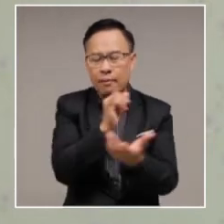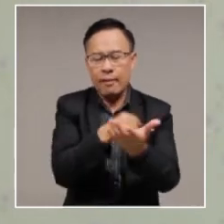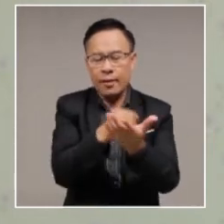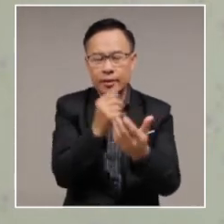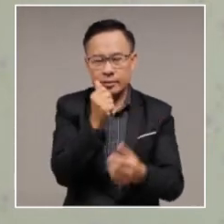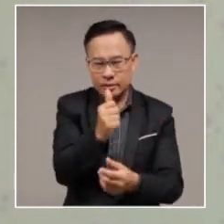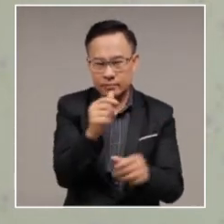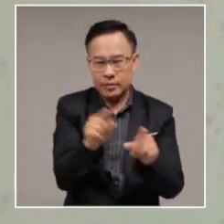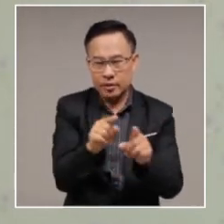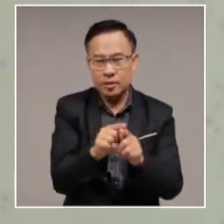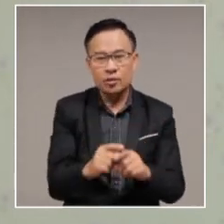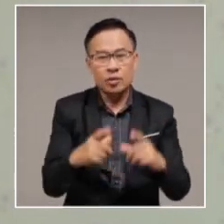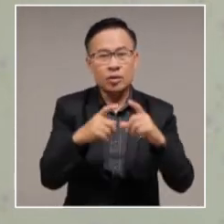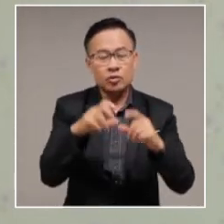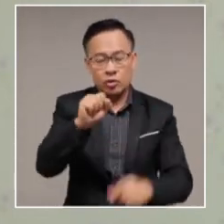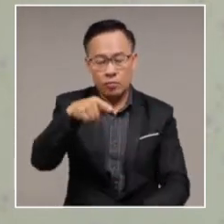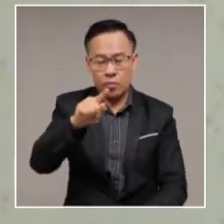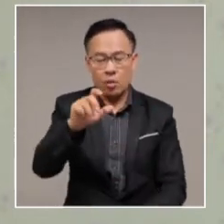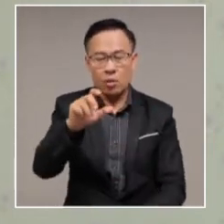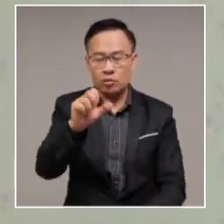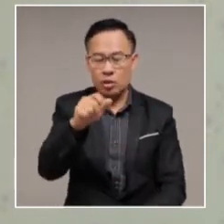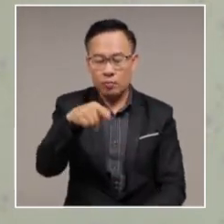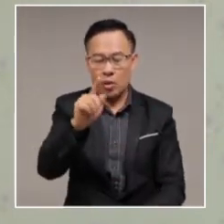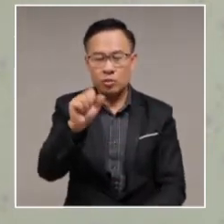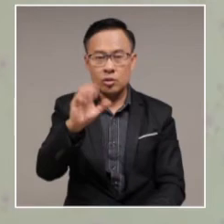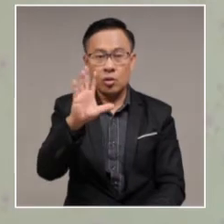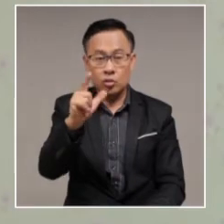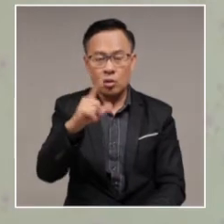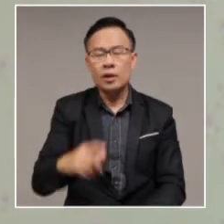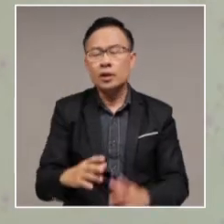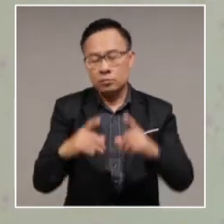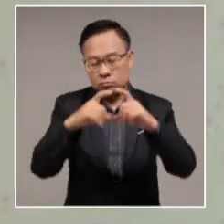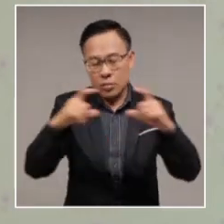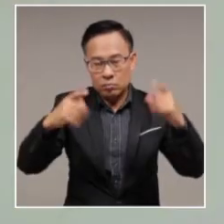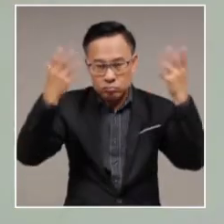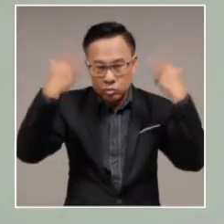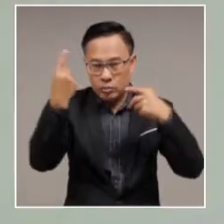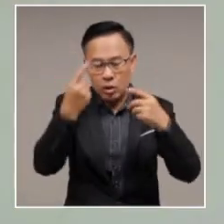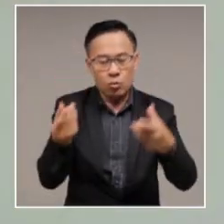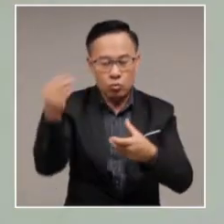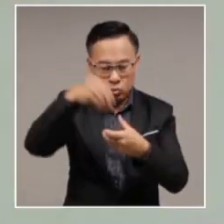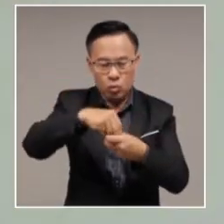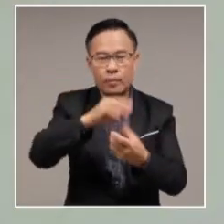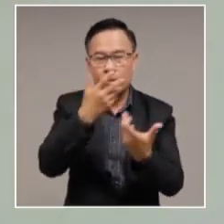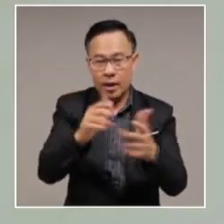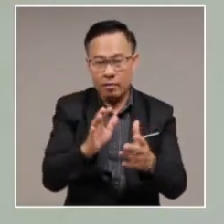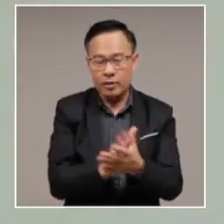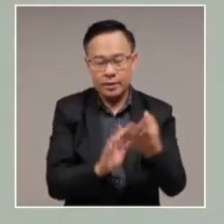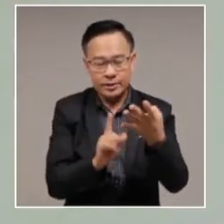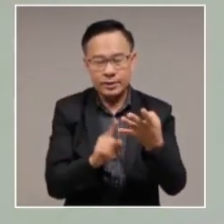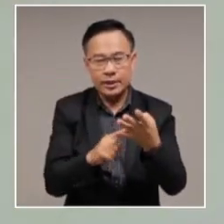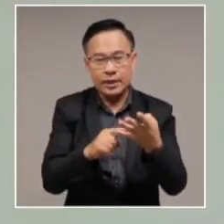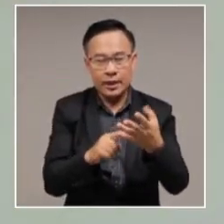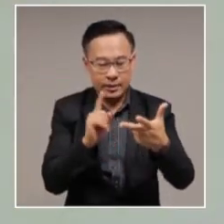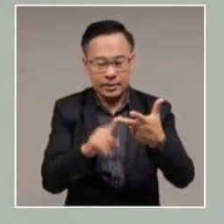ปใช้บริการสาธารณสุขได้โดยที่สปสช.เนี่ยจะมีข้อมูลของท่านอยู่ในนั้นได้เลยนะคะแล้วก็ในเรื่